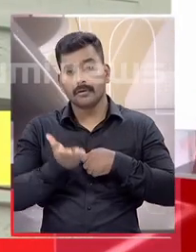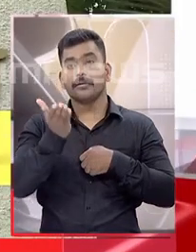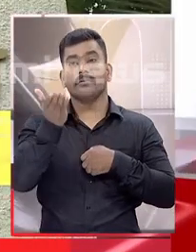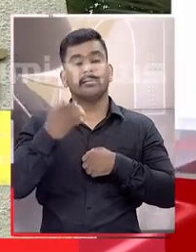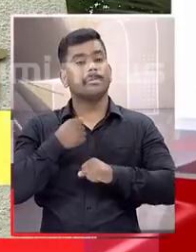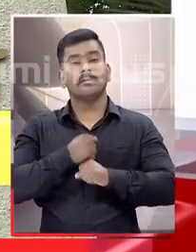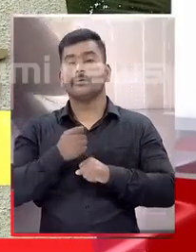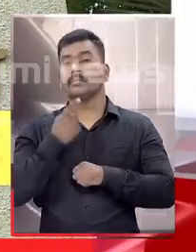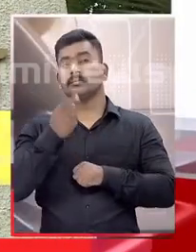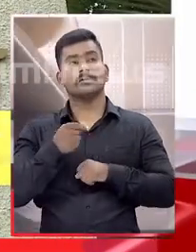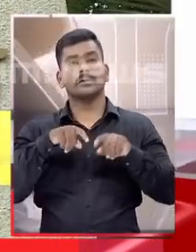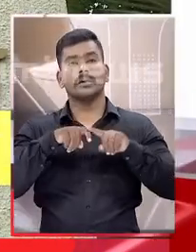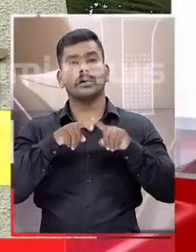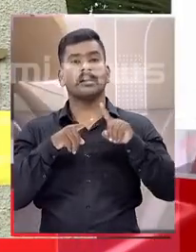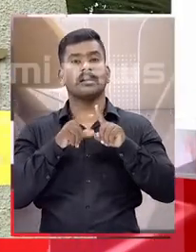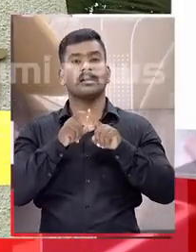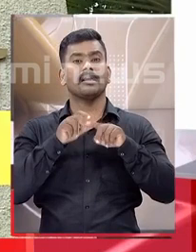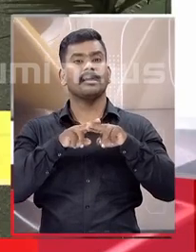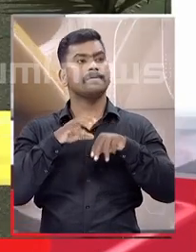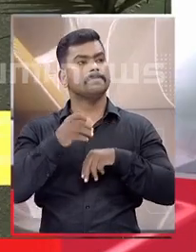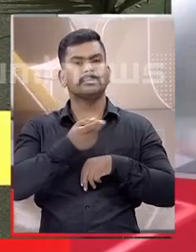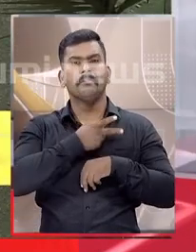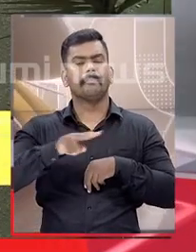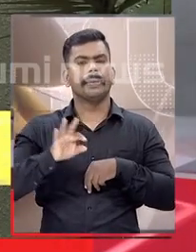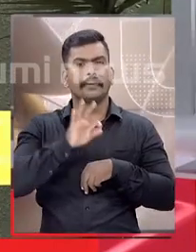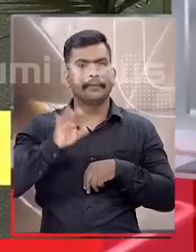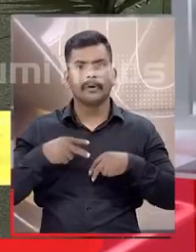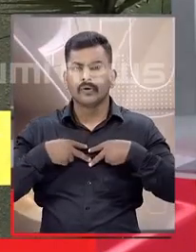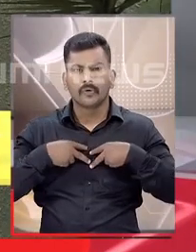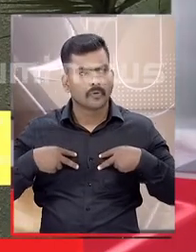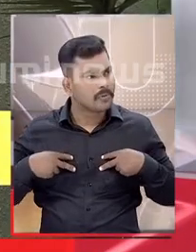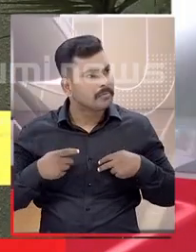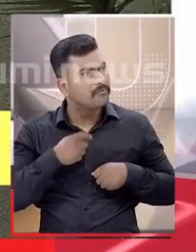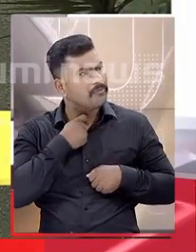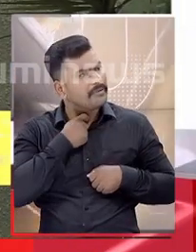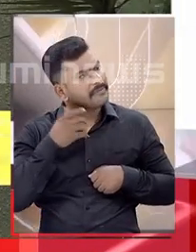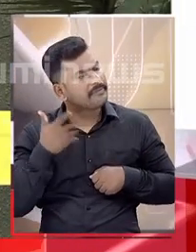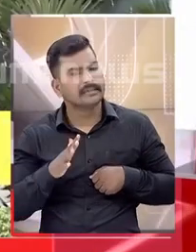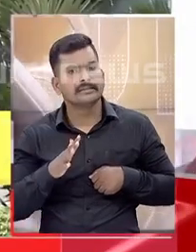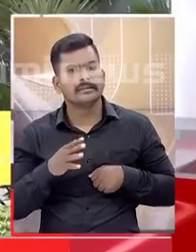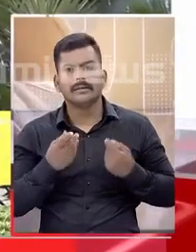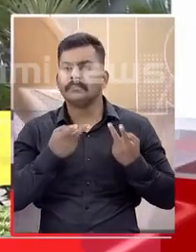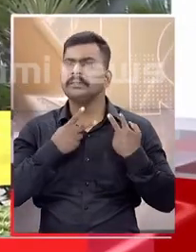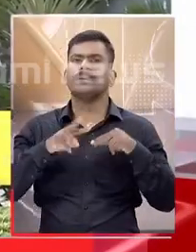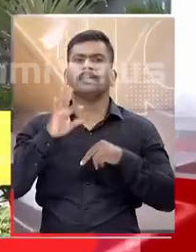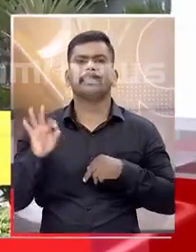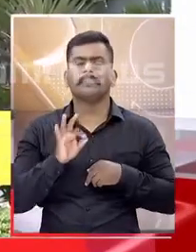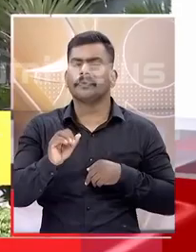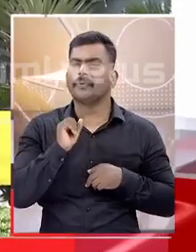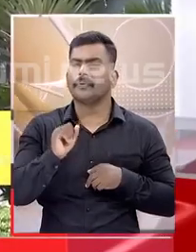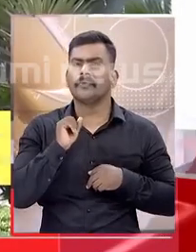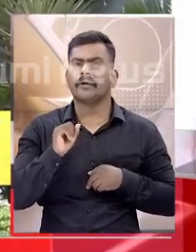സ്ഥാപനം വലിയ സാമ്പത്തിക പ്രതിസന്ധിയിലാ, കൊടുക്കാൻ പറ്റില്ല എന്ന്. അപ്പൊ കോടതി ചോദിച്ചു, സർക്കാർ ജാമ്യം നിന്നിട്ട് നിങ്ങൾ ഇങ്ങനെ പറയുന്നത്